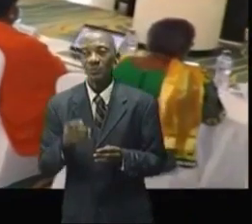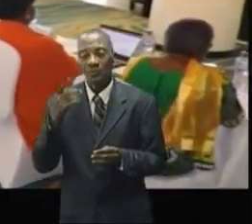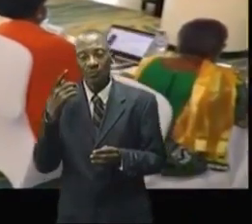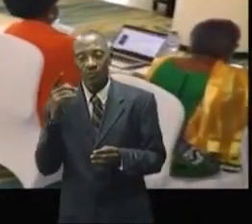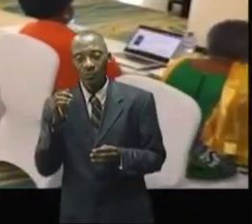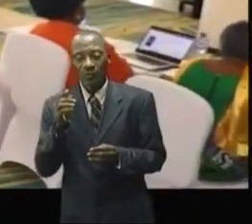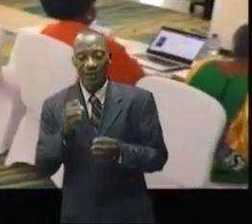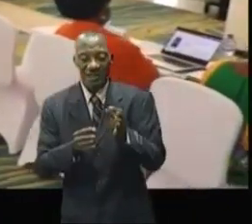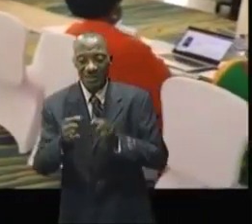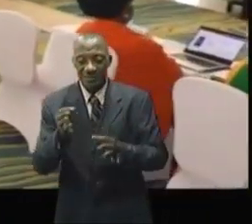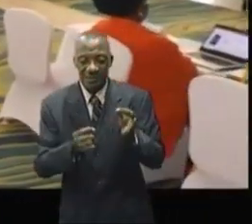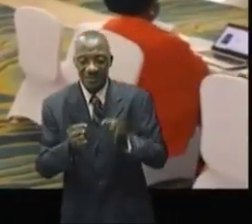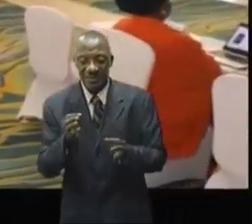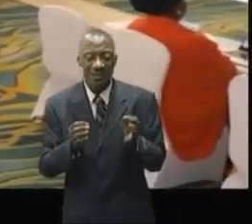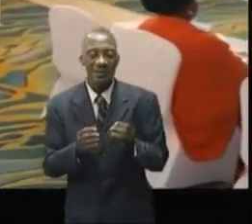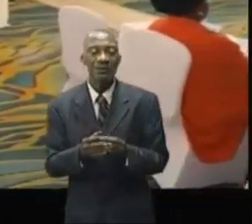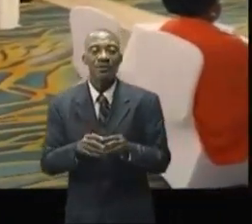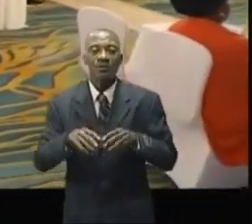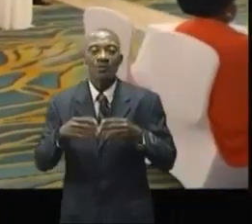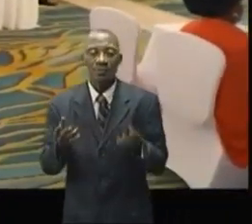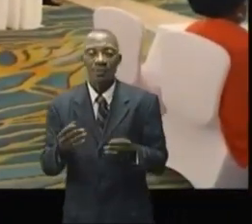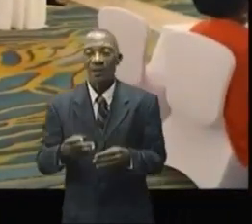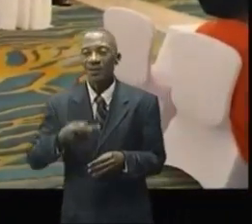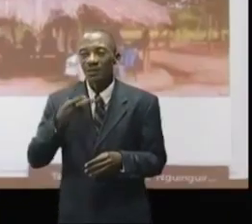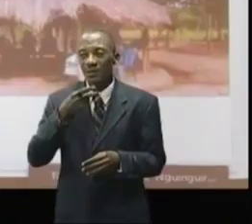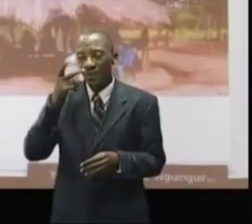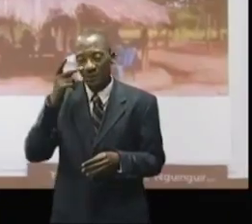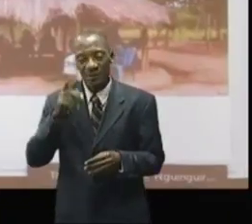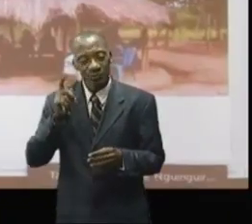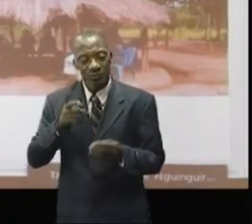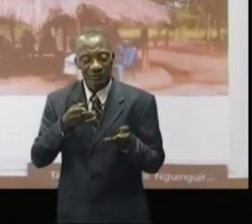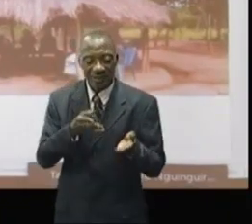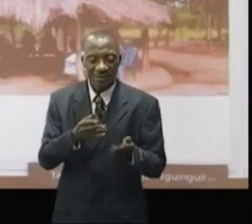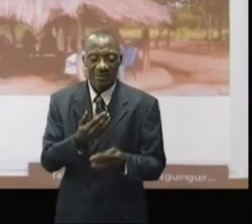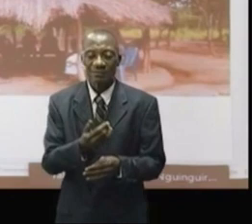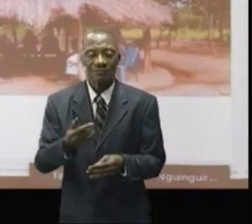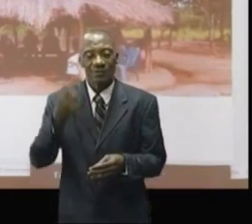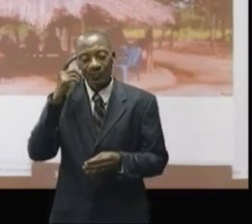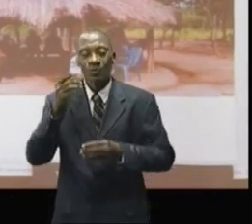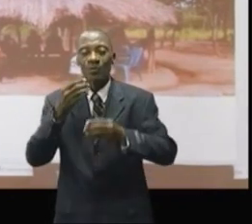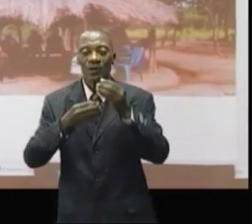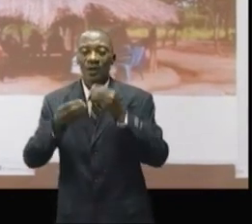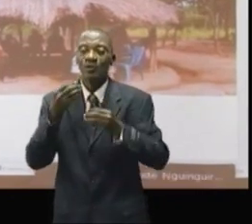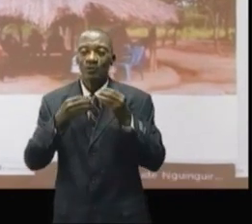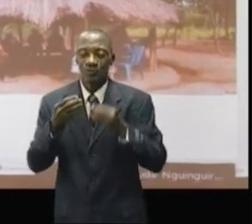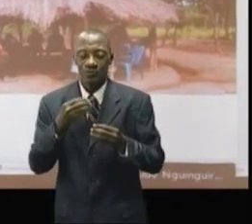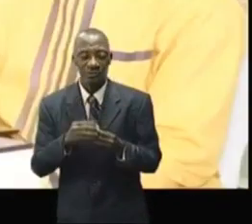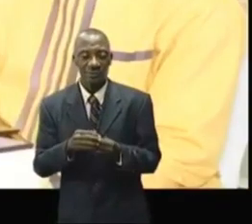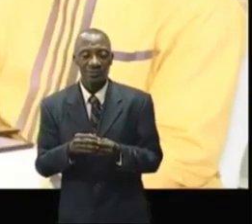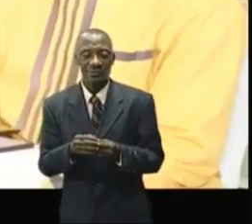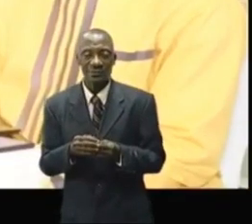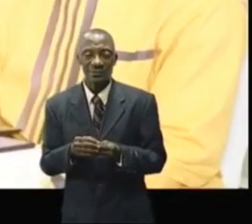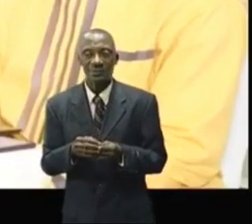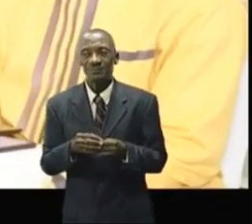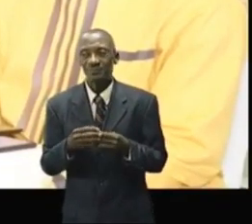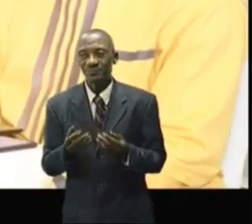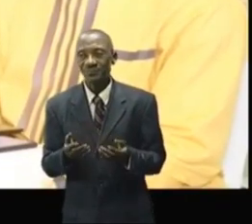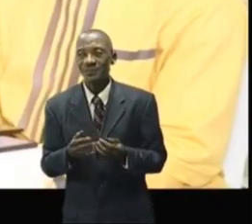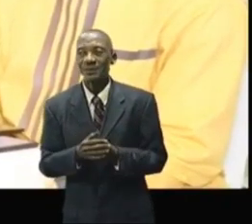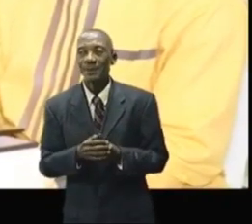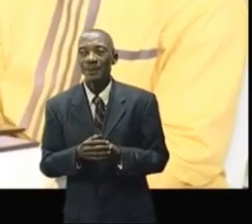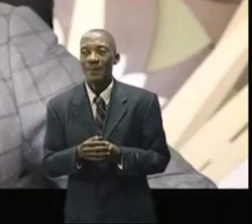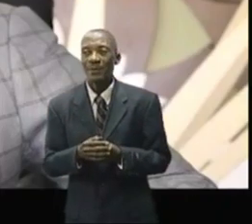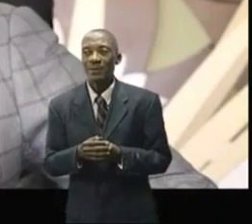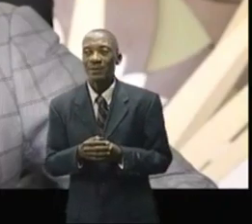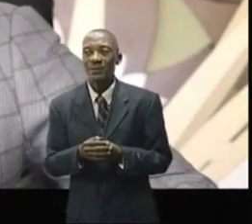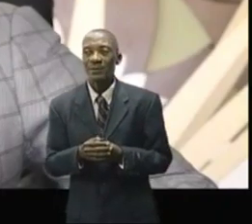de la présentation des acquis du projet sur la gestion communautaire de forêt de Miombo, quelques intervenants du jour,